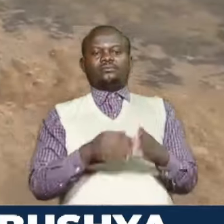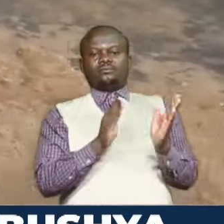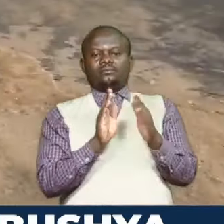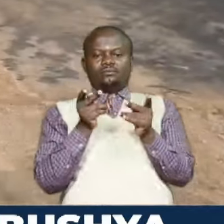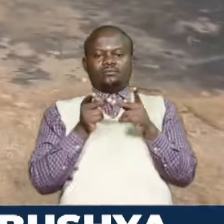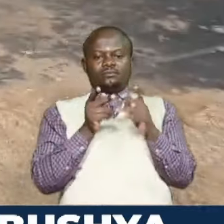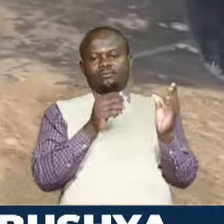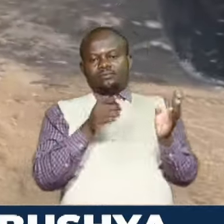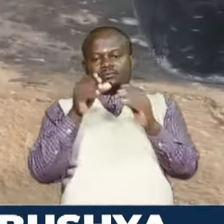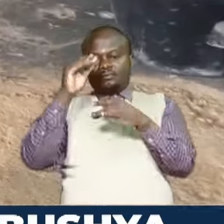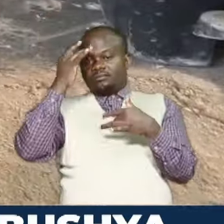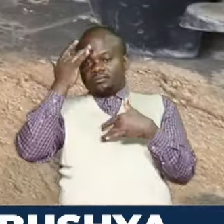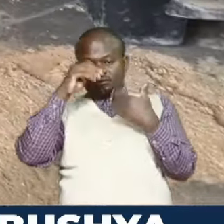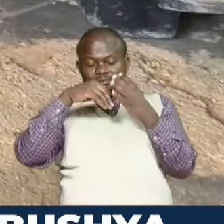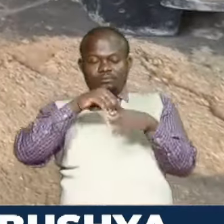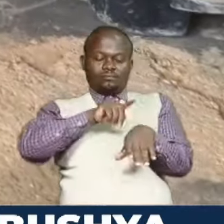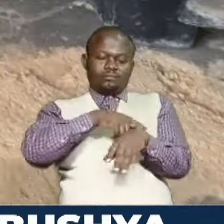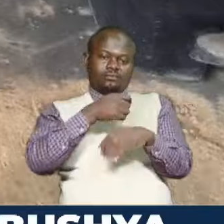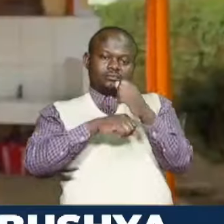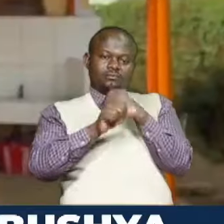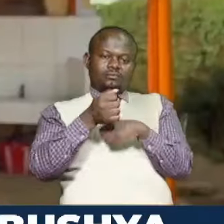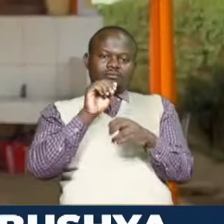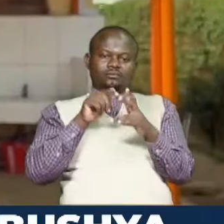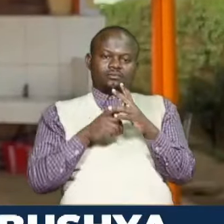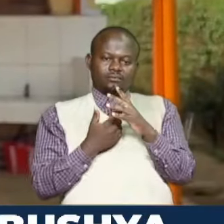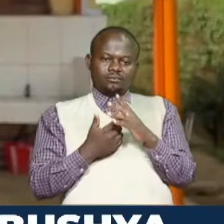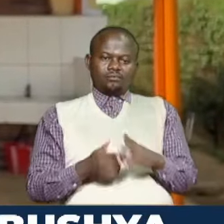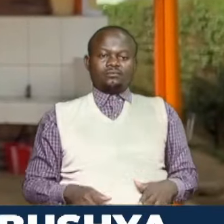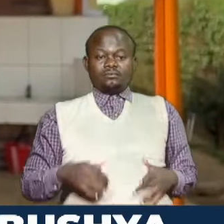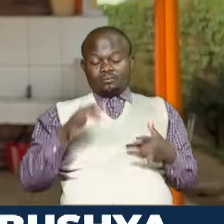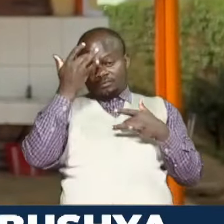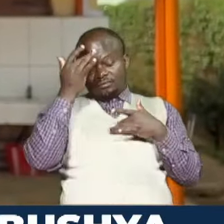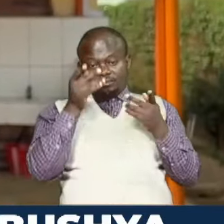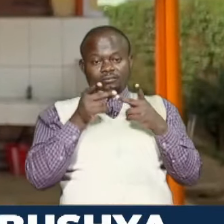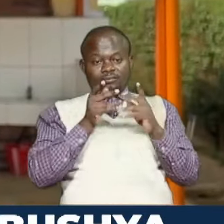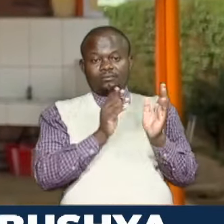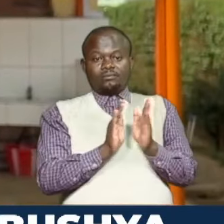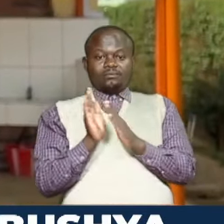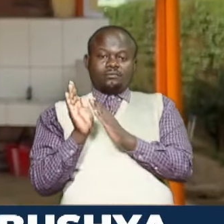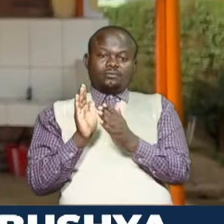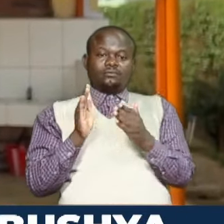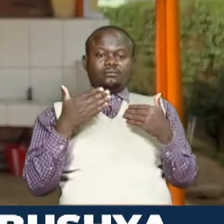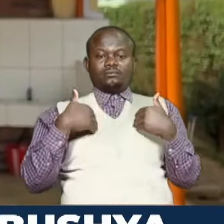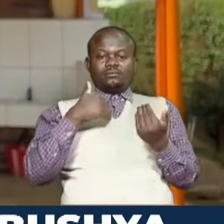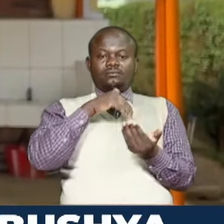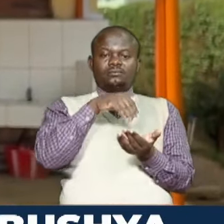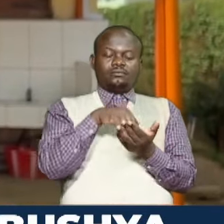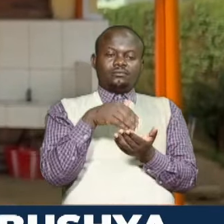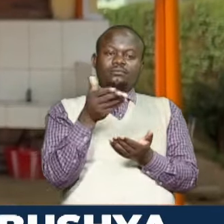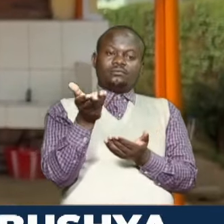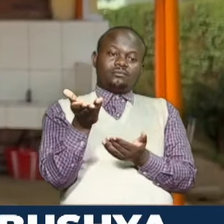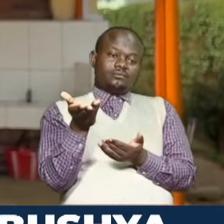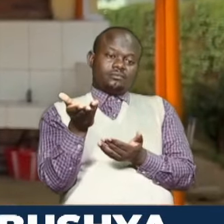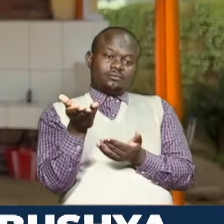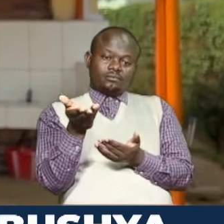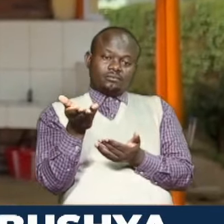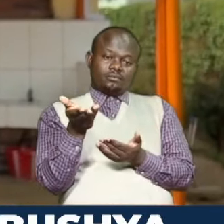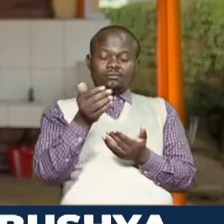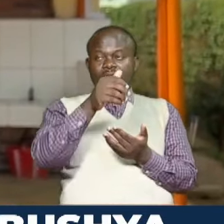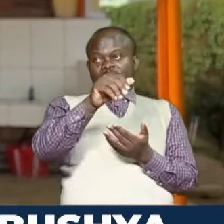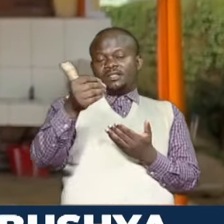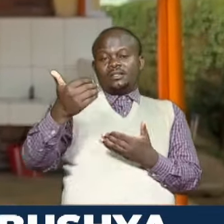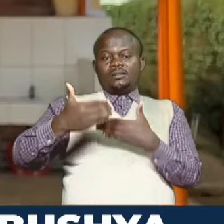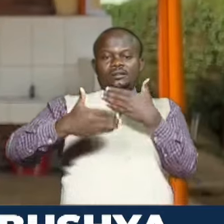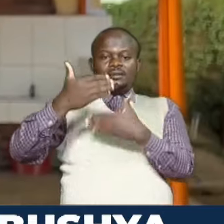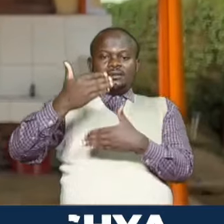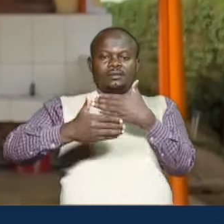hazimurirwa abarwayi mu gihe imirimo izaba itangiye abarwayi hari aho bateganirijwe hari ikigo nderabuzima kindi cyegereye